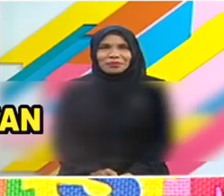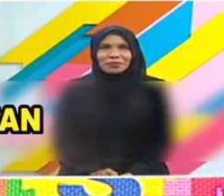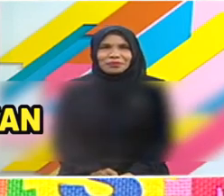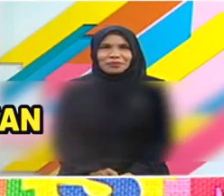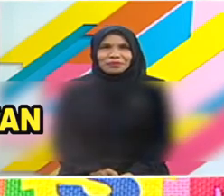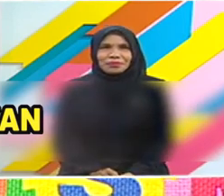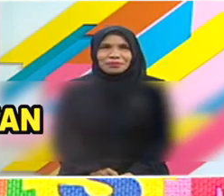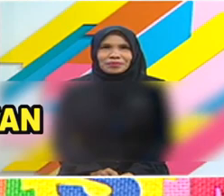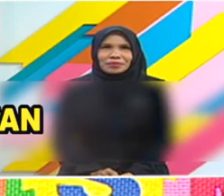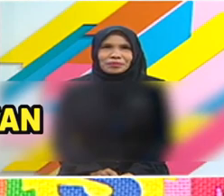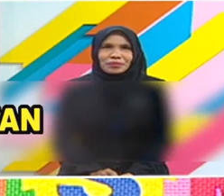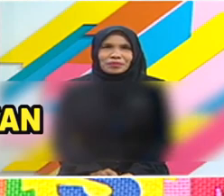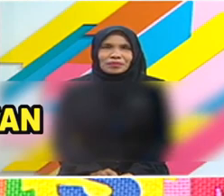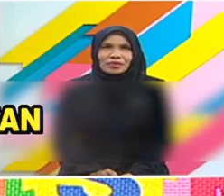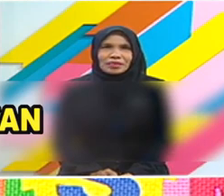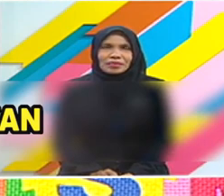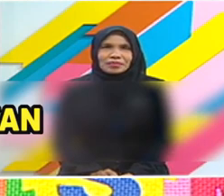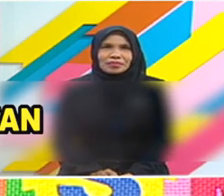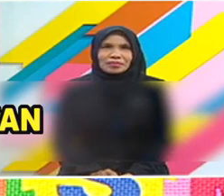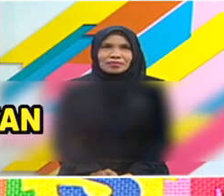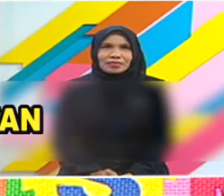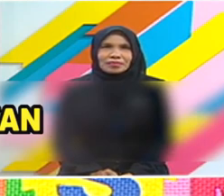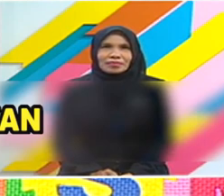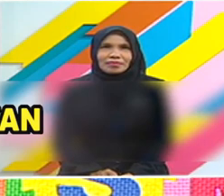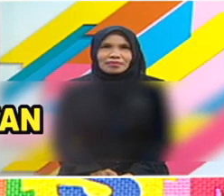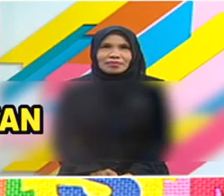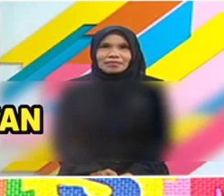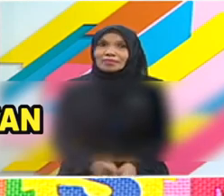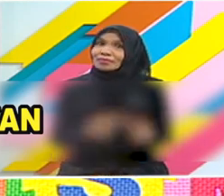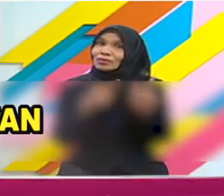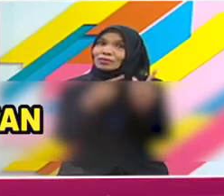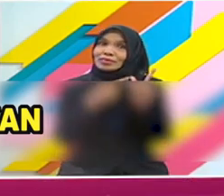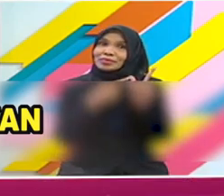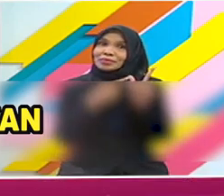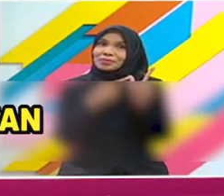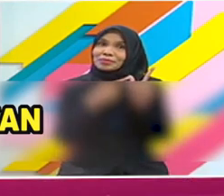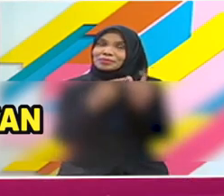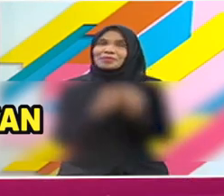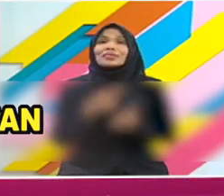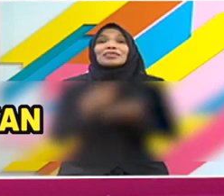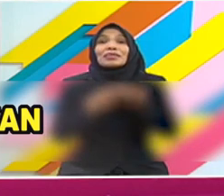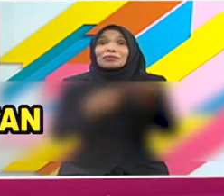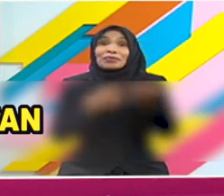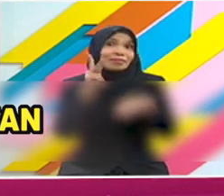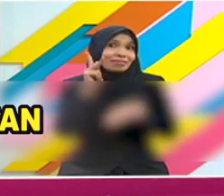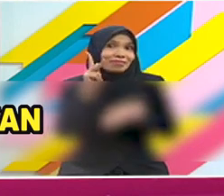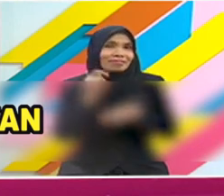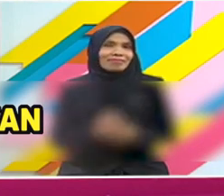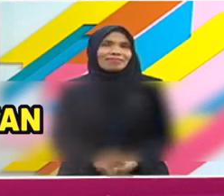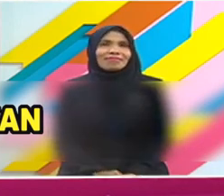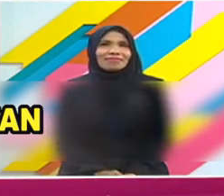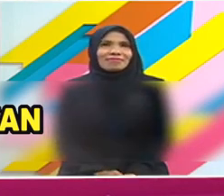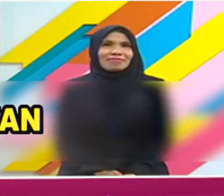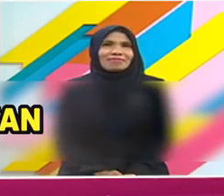insyaAllah. Okey. Kita tengok kepada organ deria yang kedua. Okey, Kak Rina, apa dia ni? Telinga, Cikgu